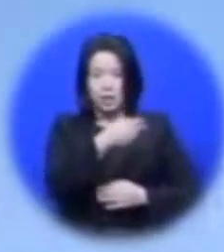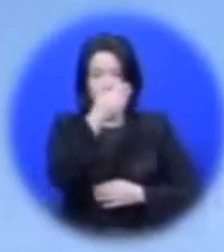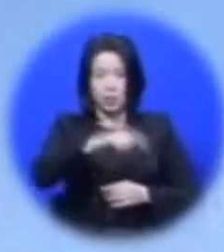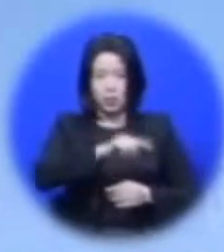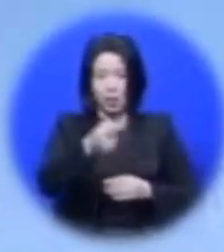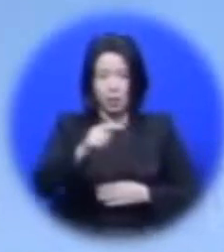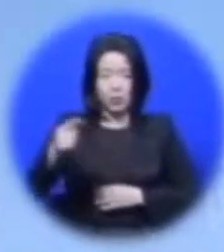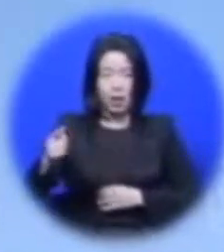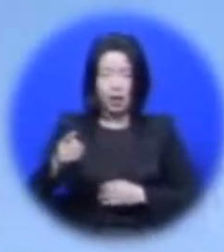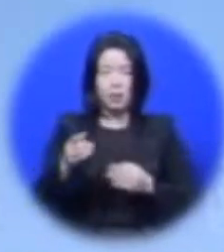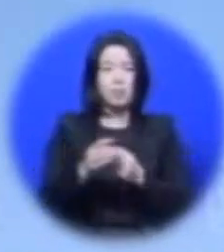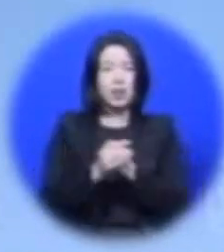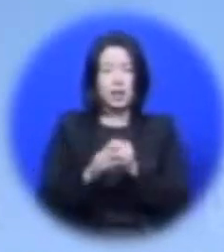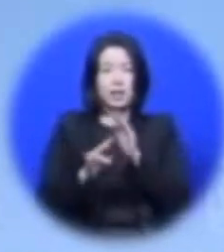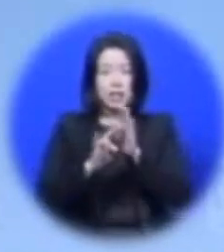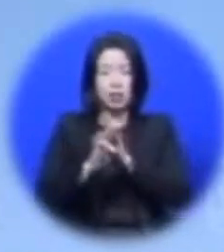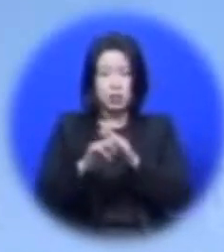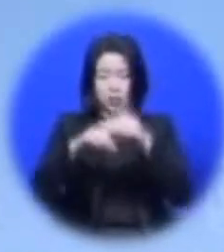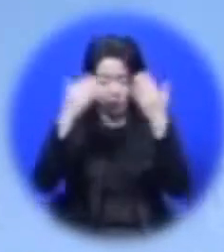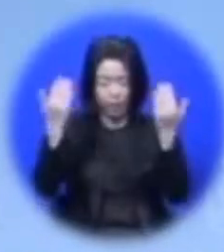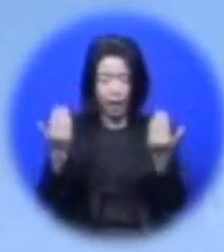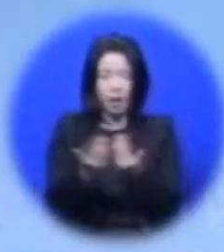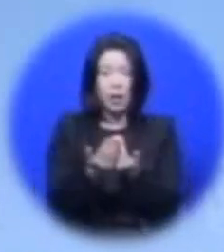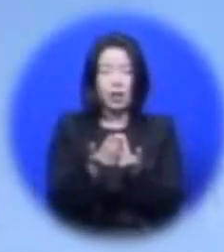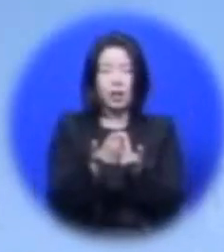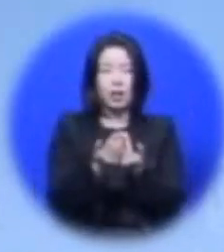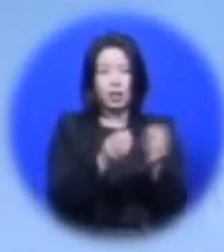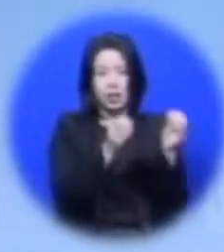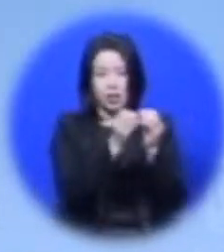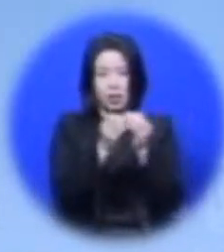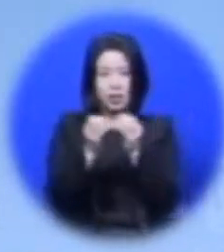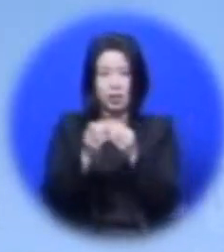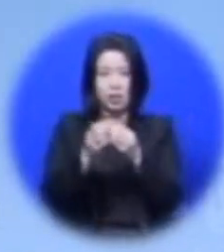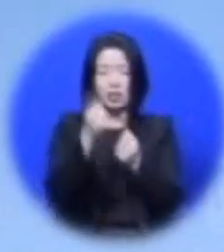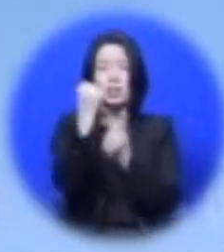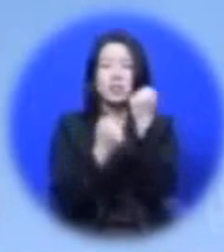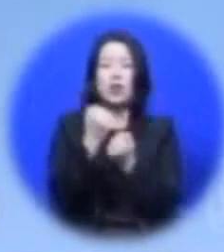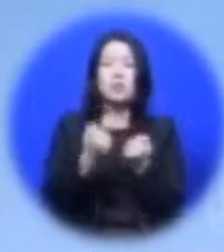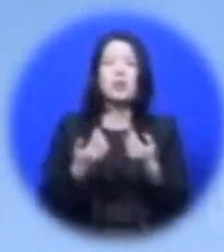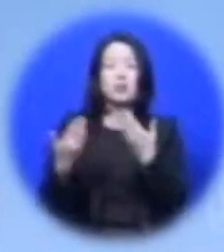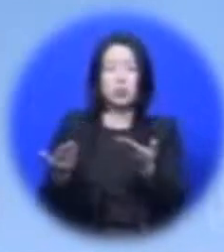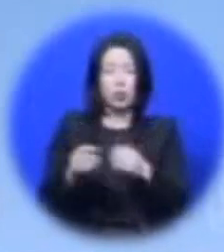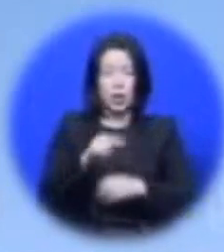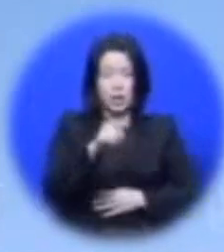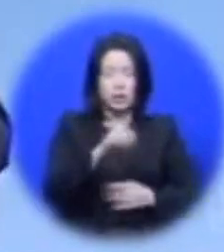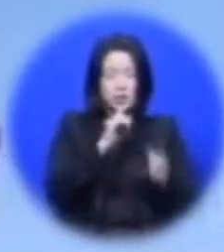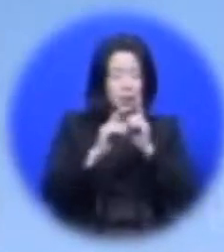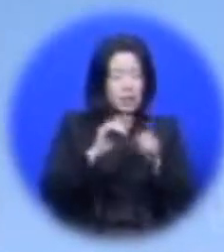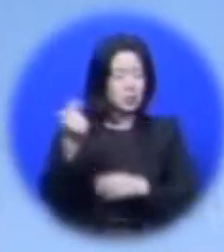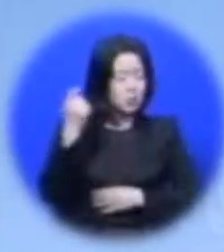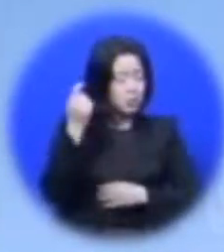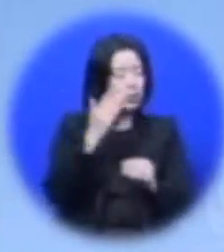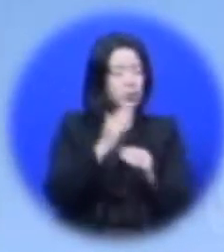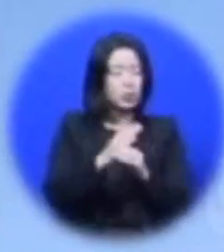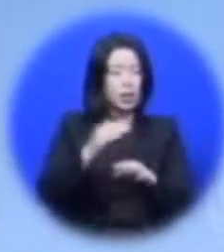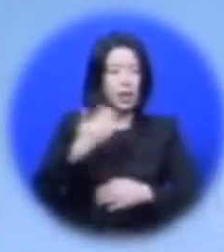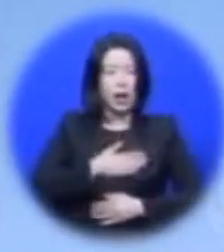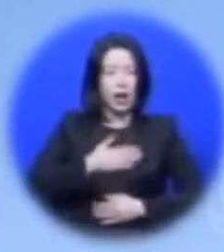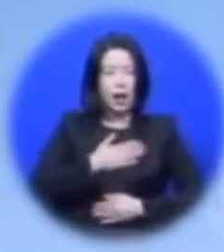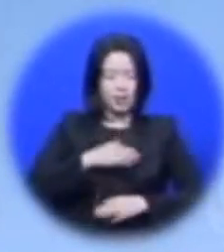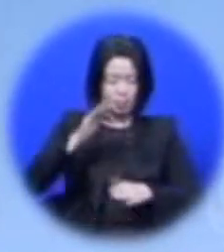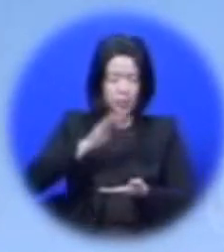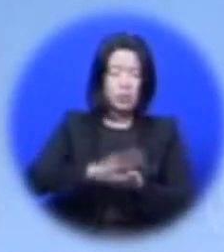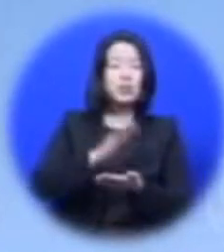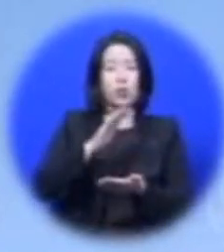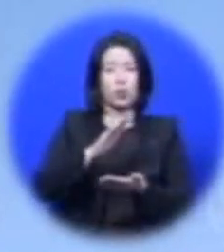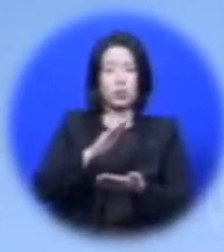대해서 말씀하신 구절을 쭉 설명해 주셨습니다. 제자들이 그 말씀을 듣는 중에 가슴이 뜨거워졌다는 거예요.